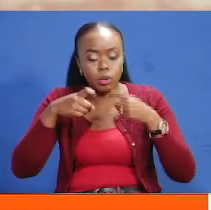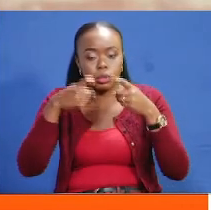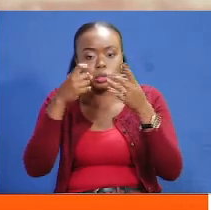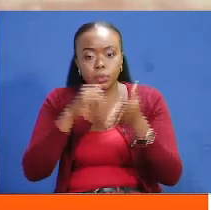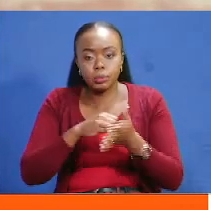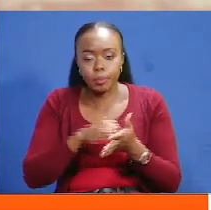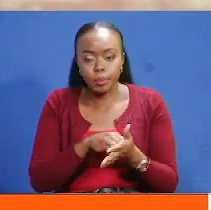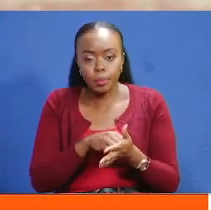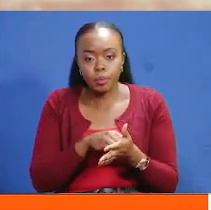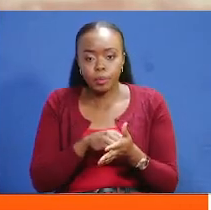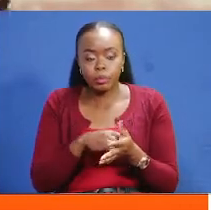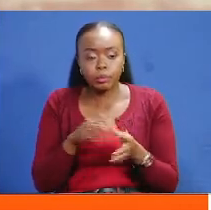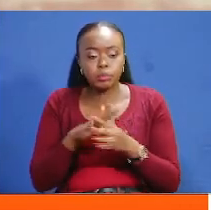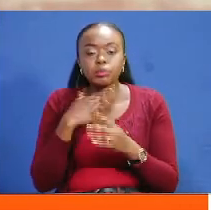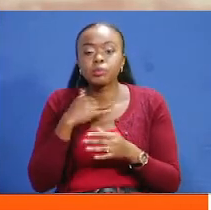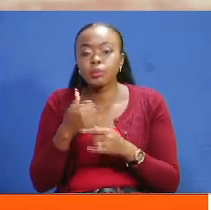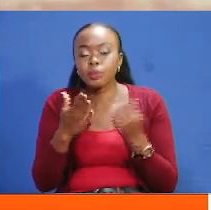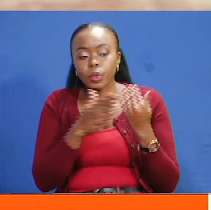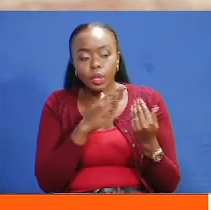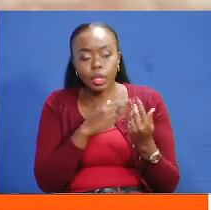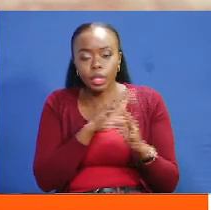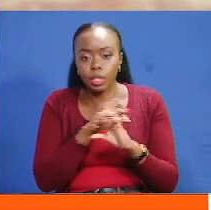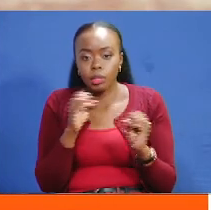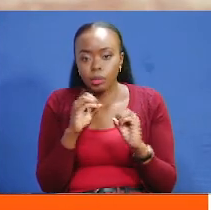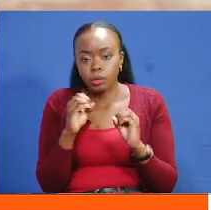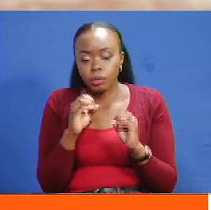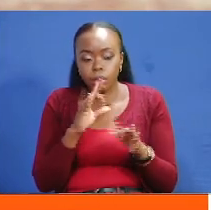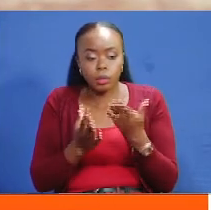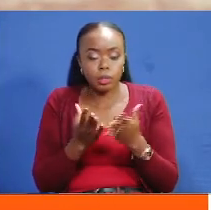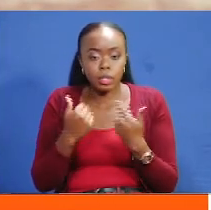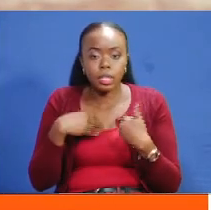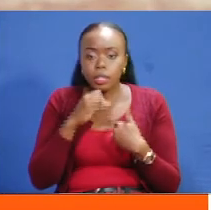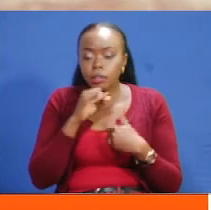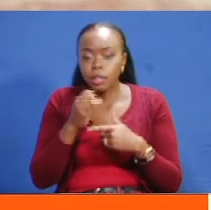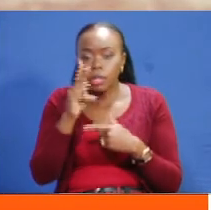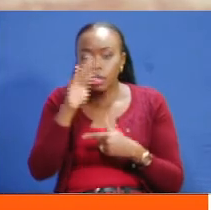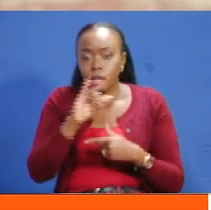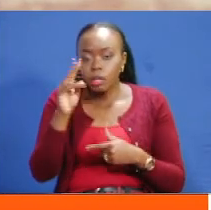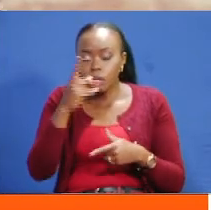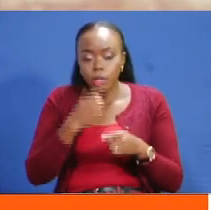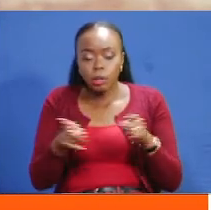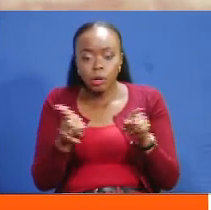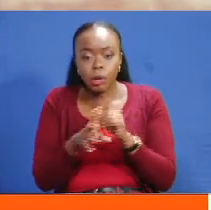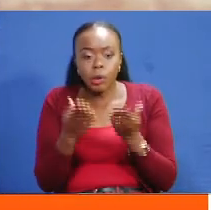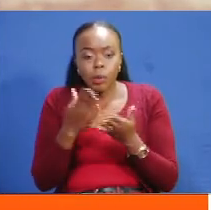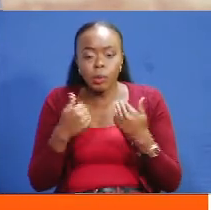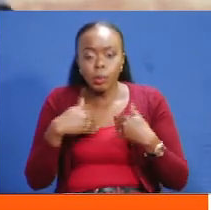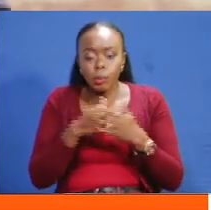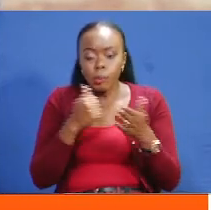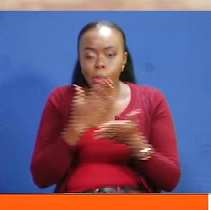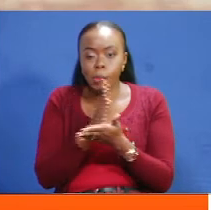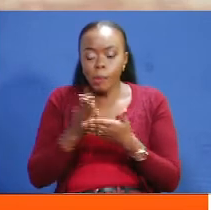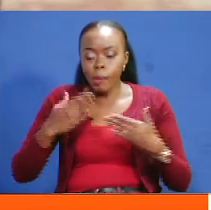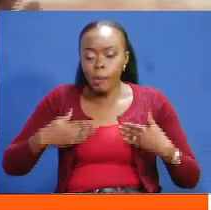it. He doesn't want to care whether is whether Kitui where, but at least because